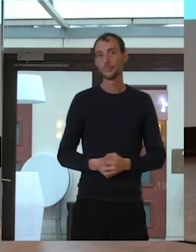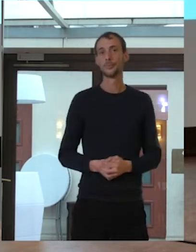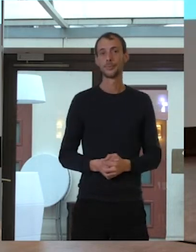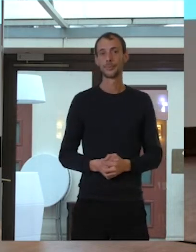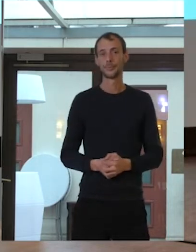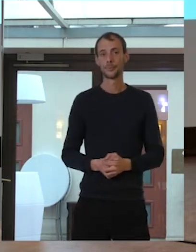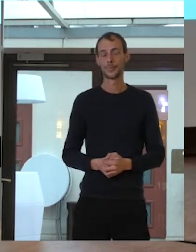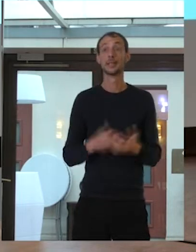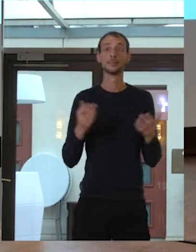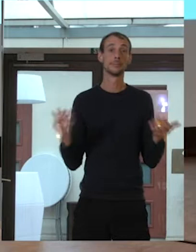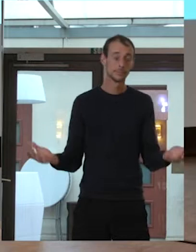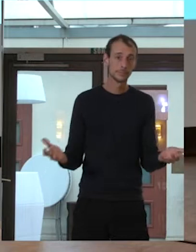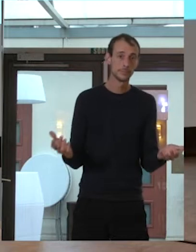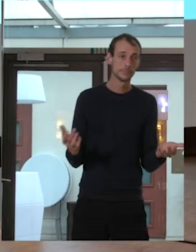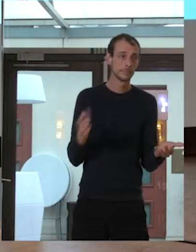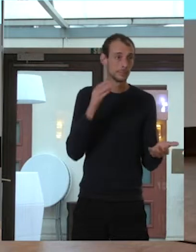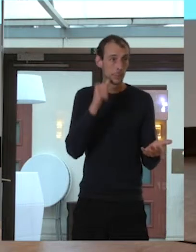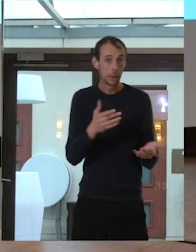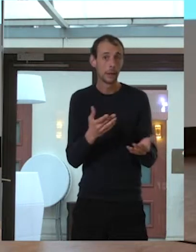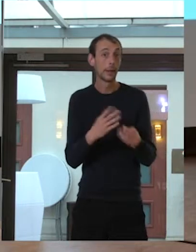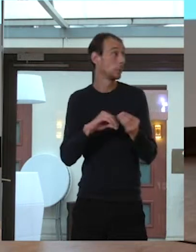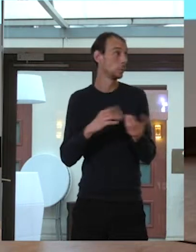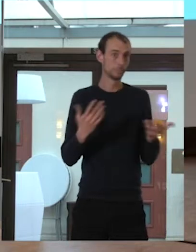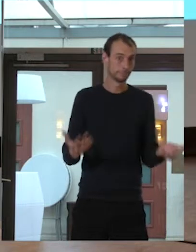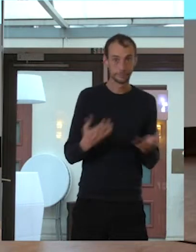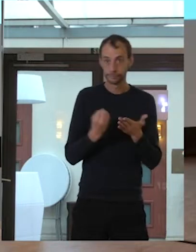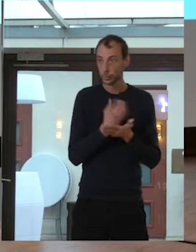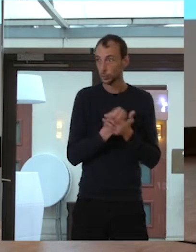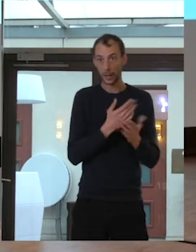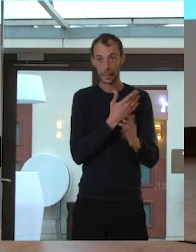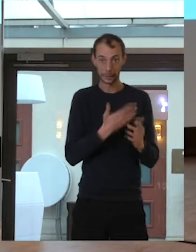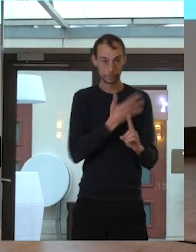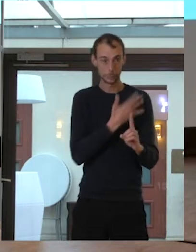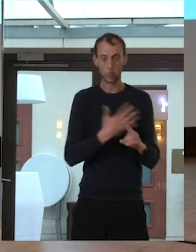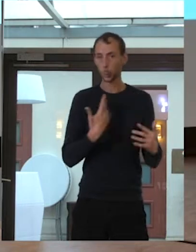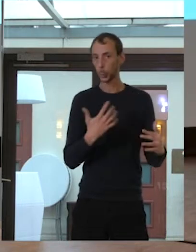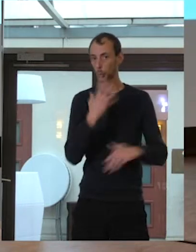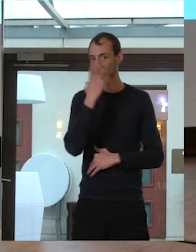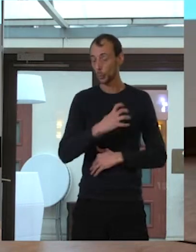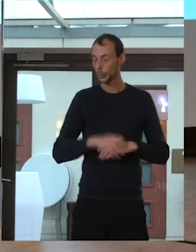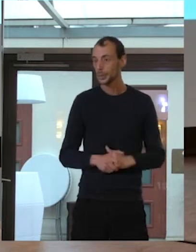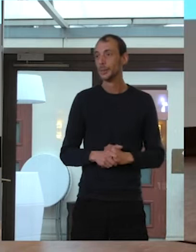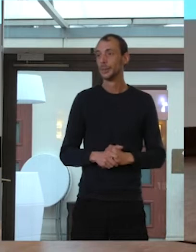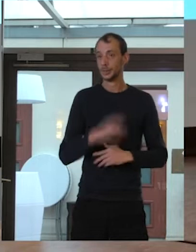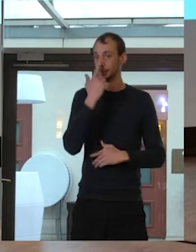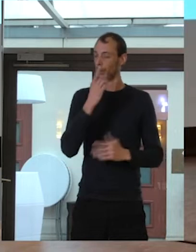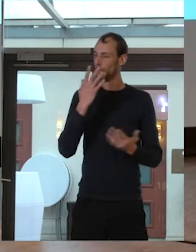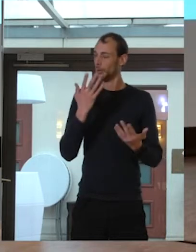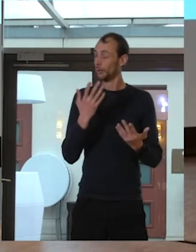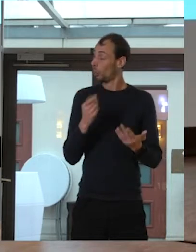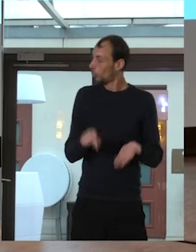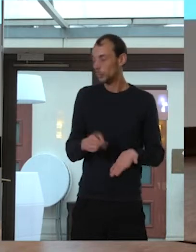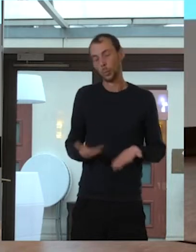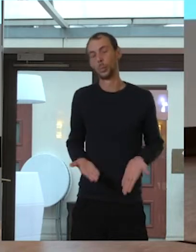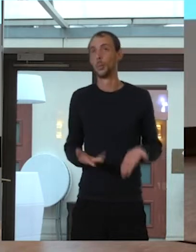et dans cette actualité brûlante, citer, je pense qu'elle a sa place aujourd'hui particulièrement, mais tous